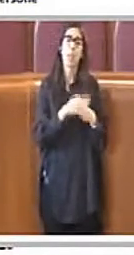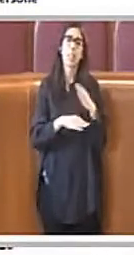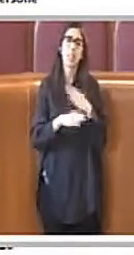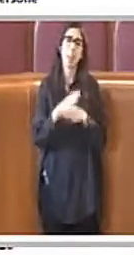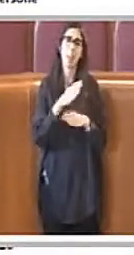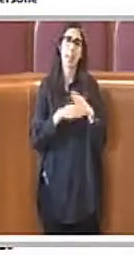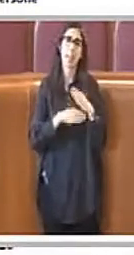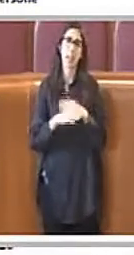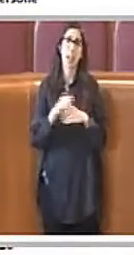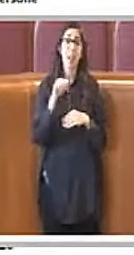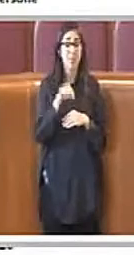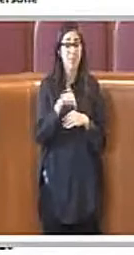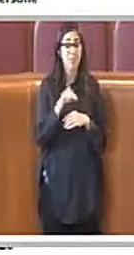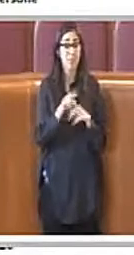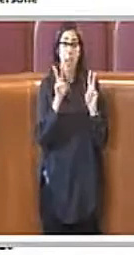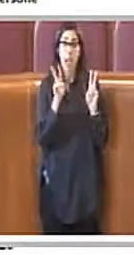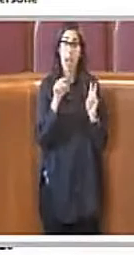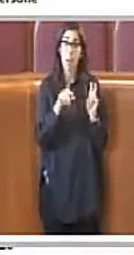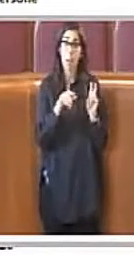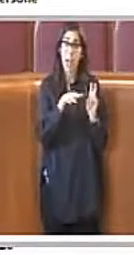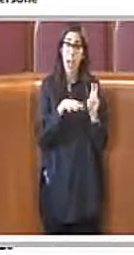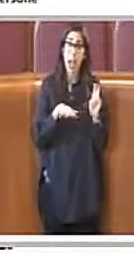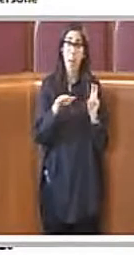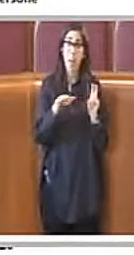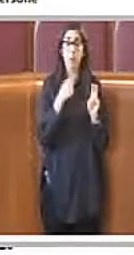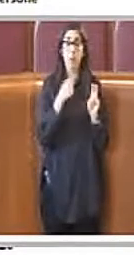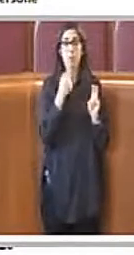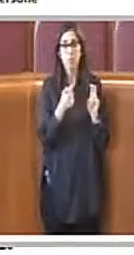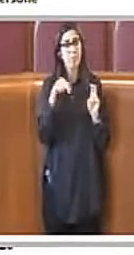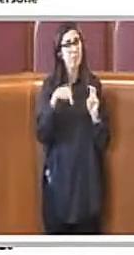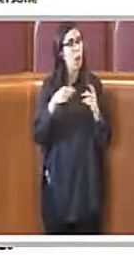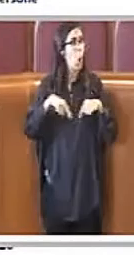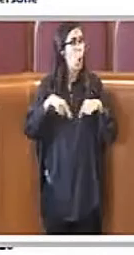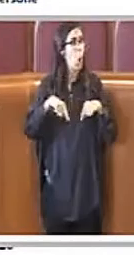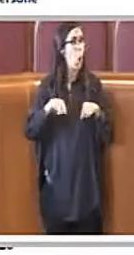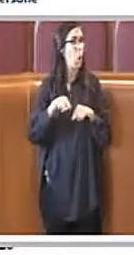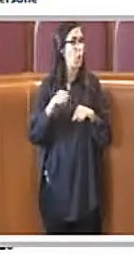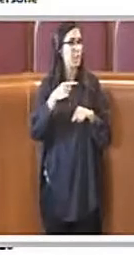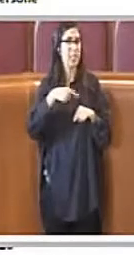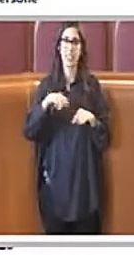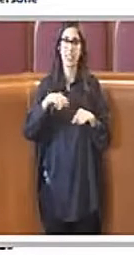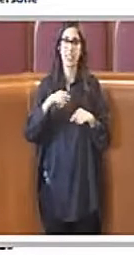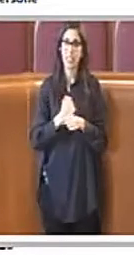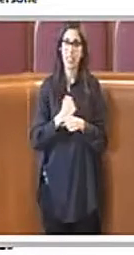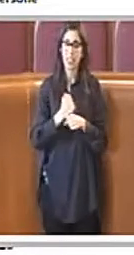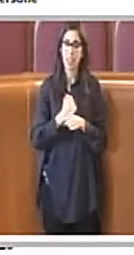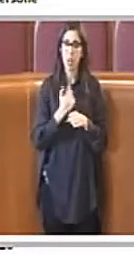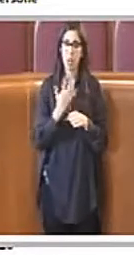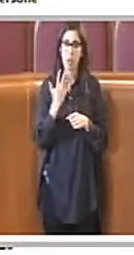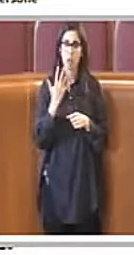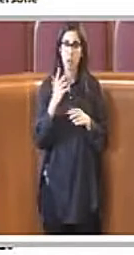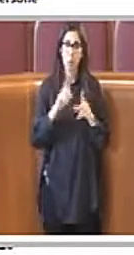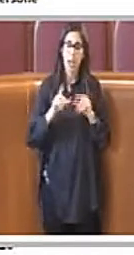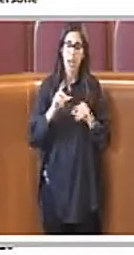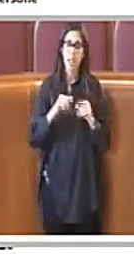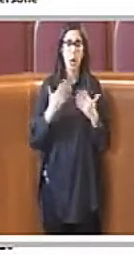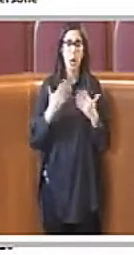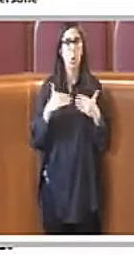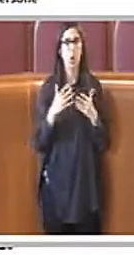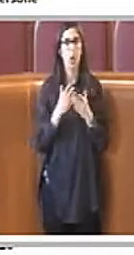va detto anche in questa consigliatura molto è stato fatto e molto, insomma, su tanti punti